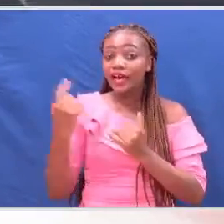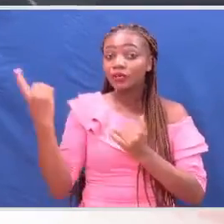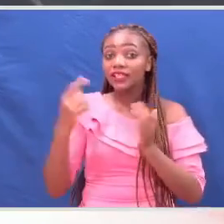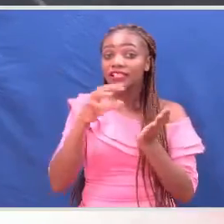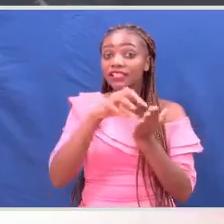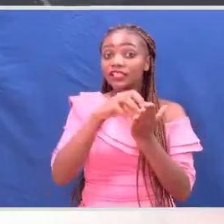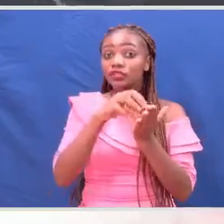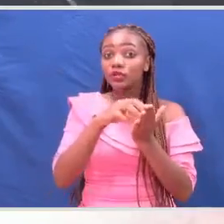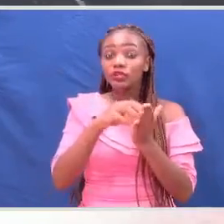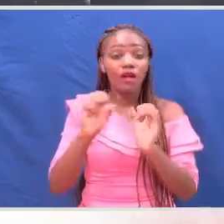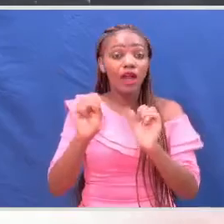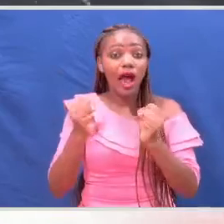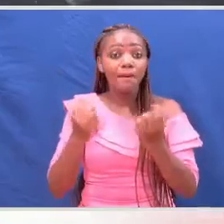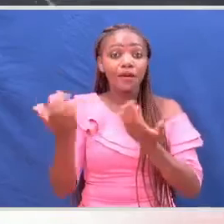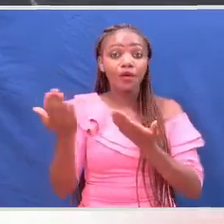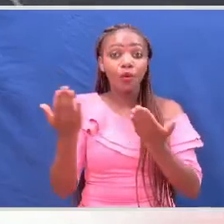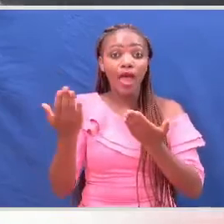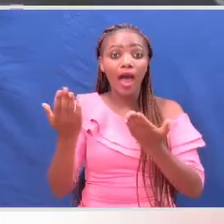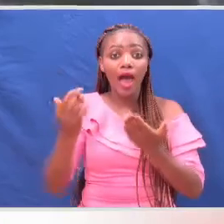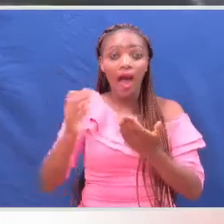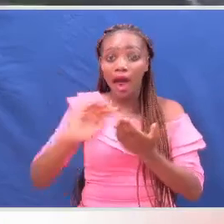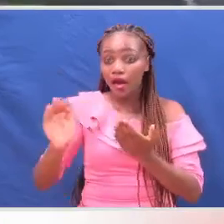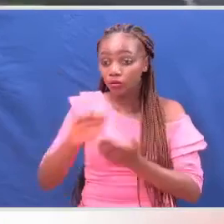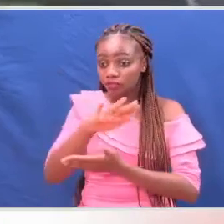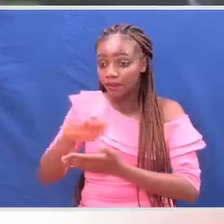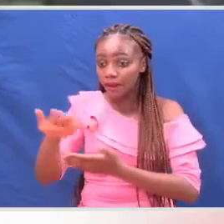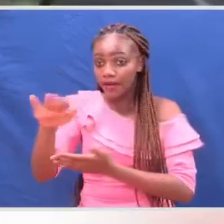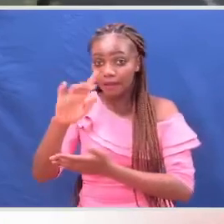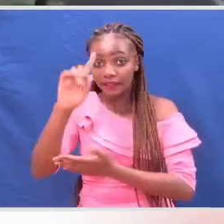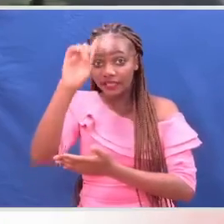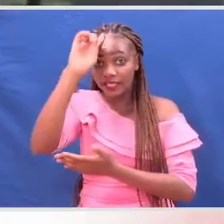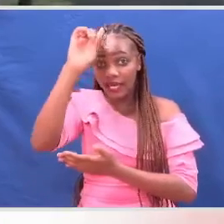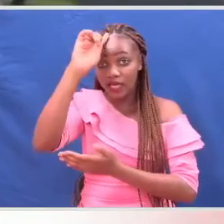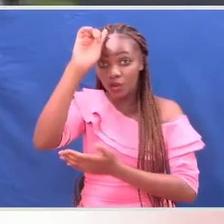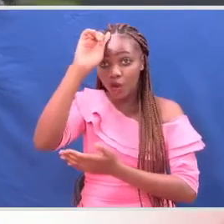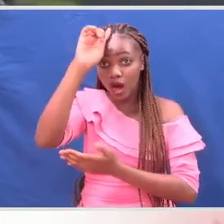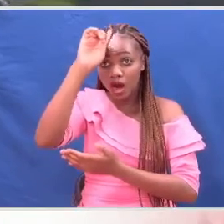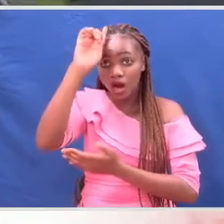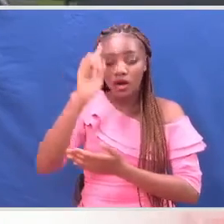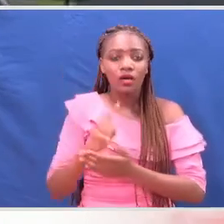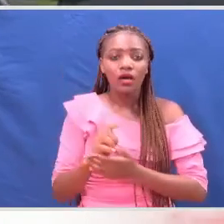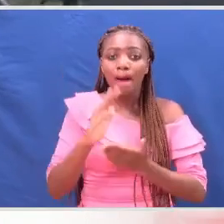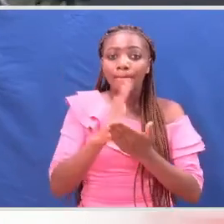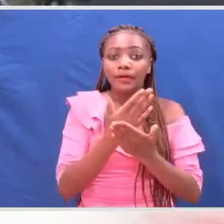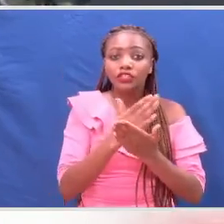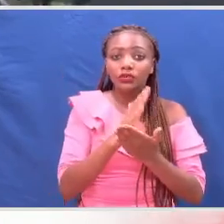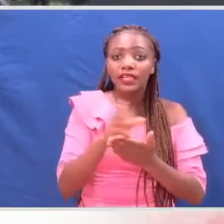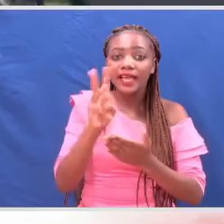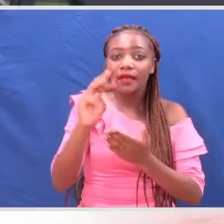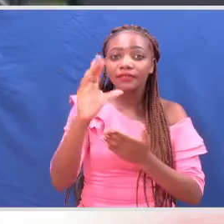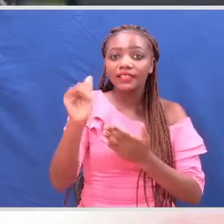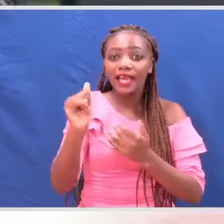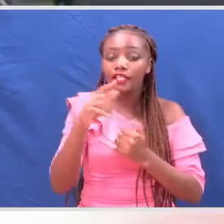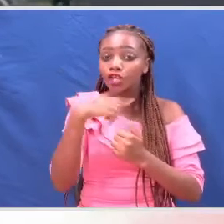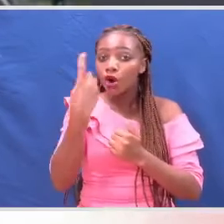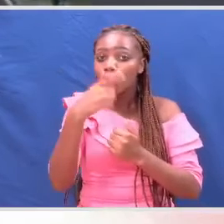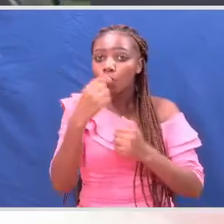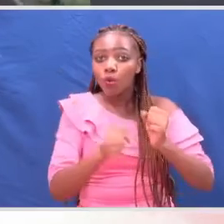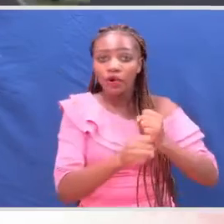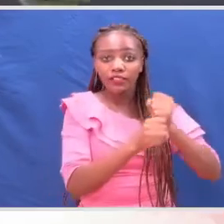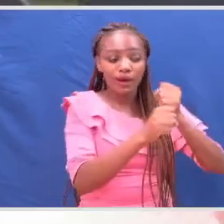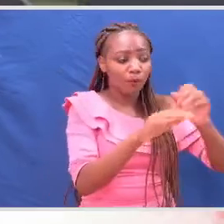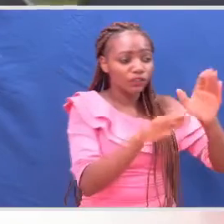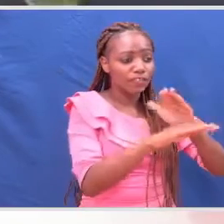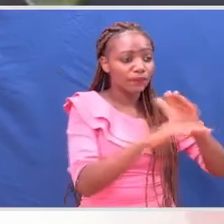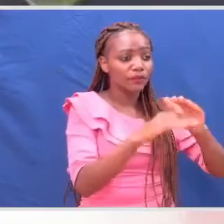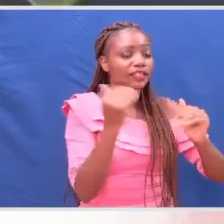taswira iliyoshuhudiwa mapema leo katika bunge la kaunti ya Nyandarua kati ya wawakilishi wadi wanaounga mkono